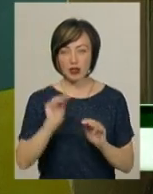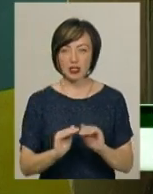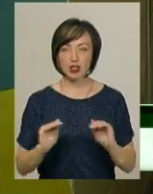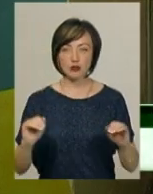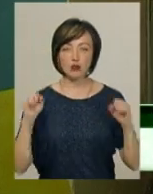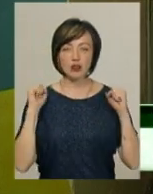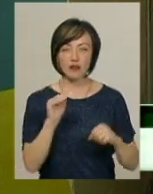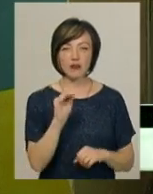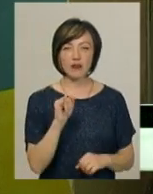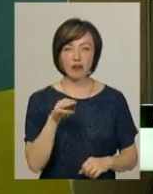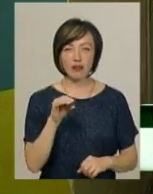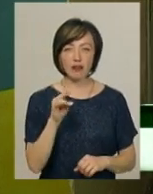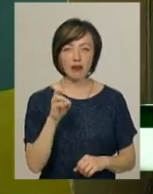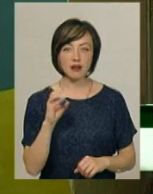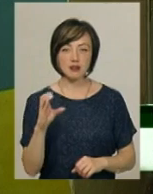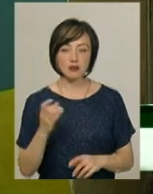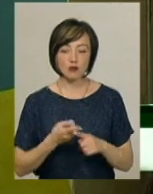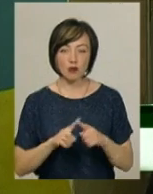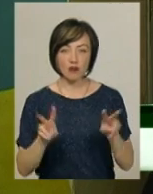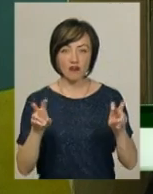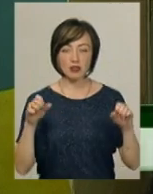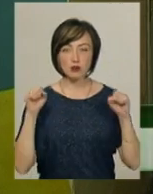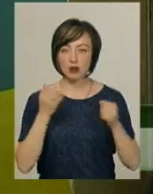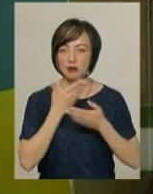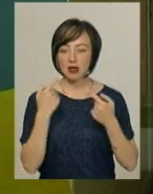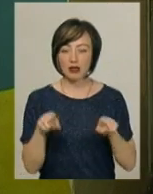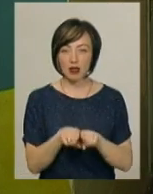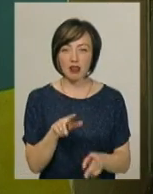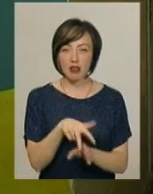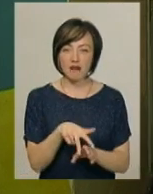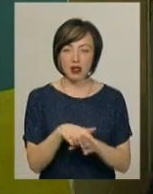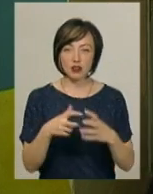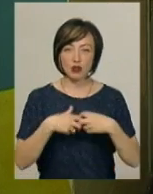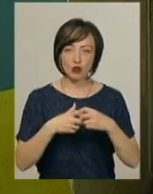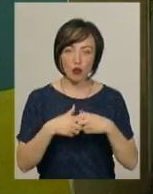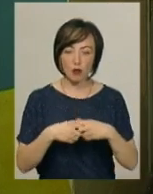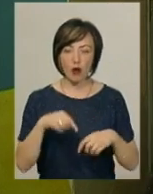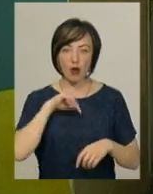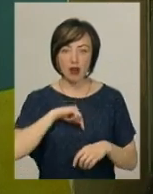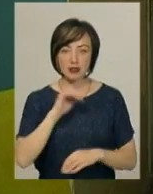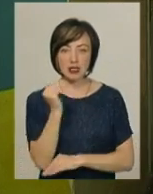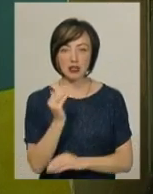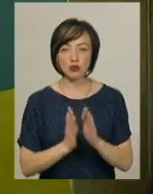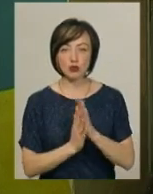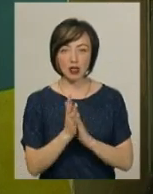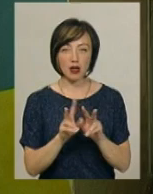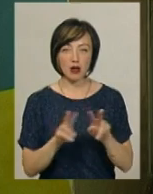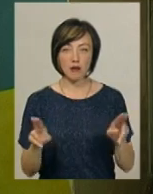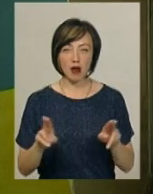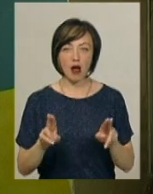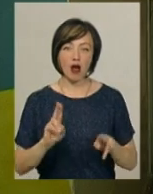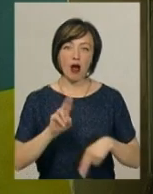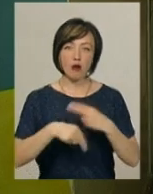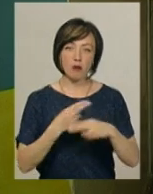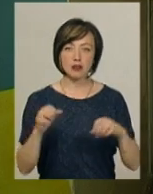дитячий спортивний фітнес. Це дуже добре, що у цьому виді спорту нема таких навантажень на суглоби, на організм дитини, що зростає, як, скажімо, в акробатиці